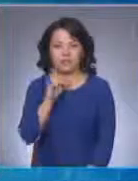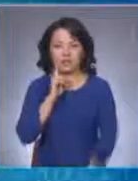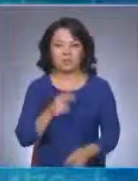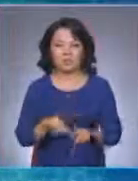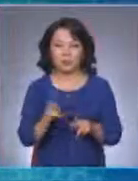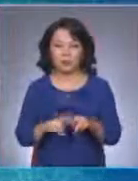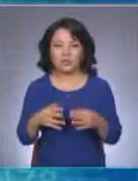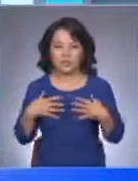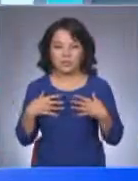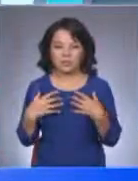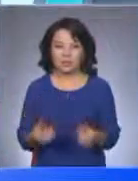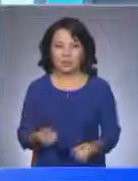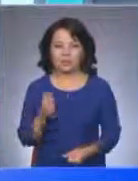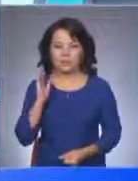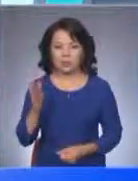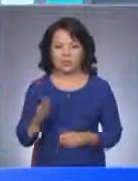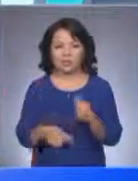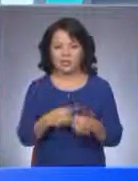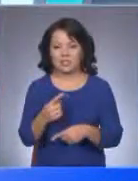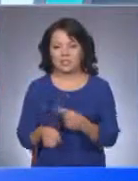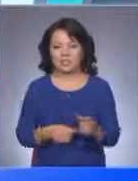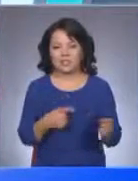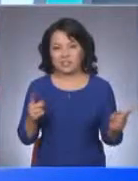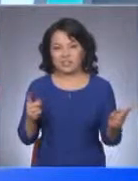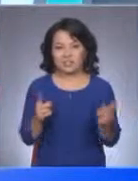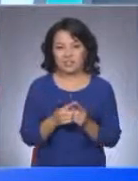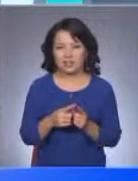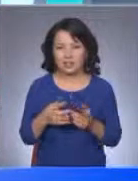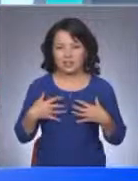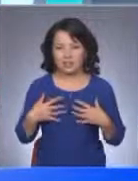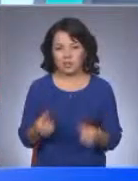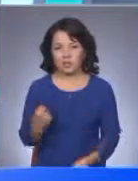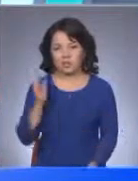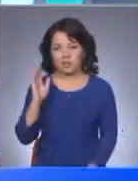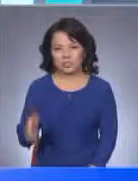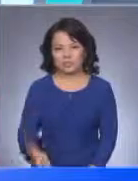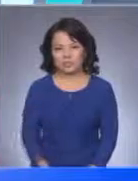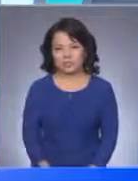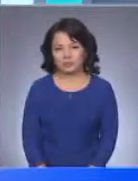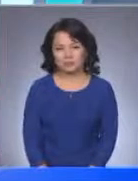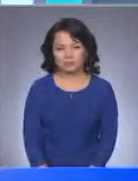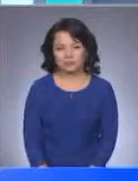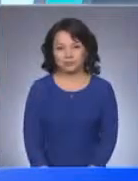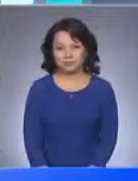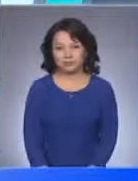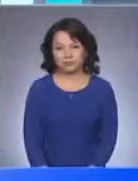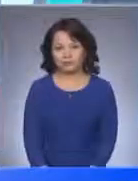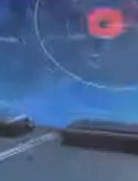Әзірге айтарымыз осы, баста ақпараттық арнадан алыстамаңыздар.